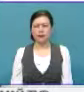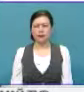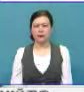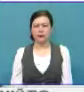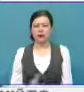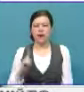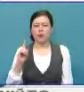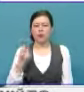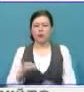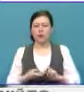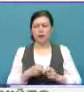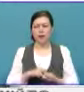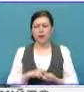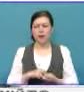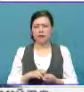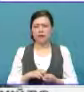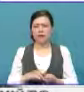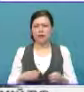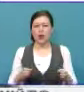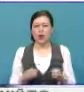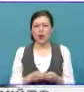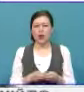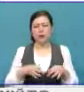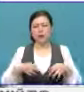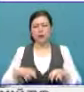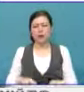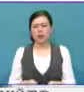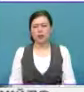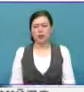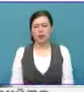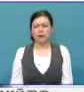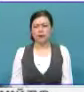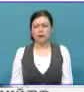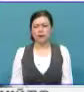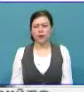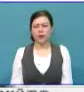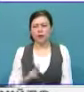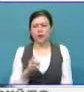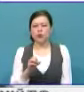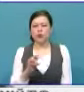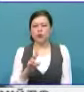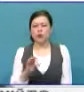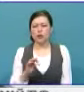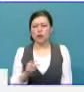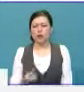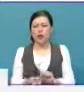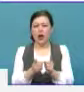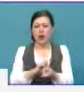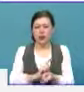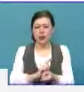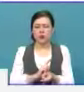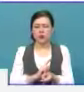Бірінші мәселе жаңағы қаладағы қоғамдық көліктердің бәрін жаңағы сұйық отынға, яғни газға өткізу мәселесі қарастырылып, қазіргі